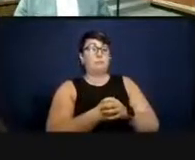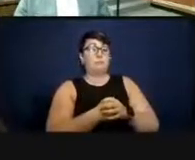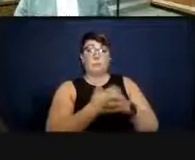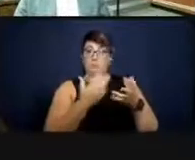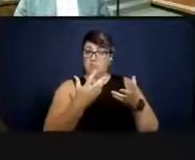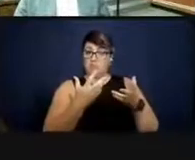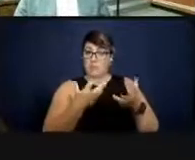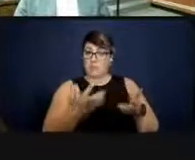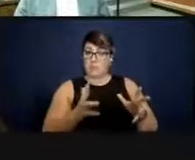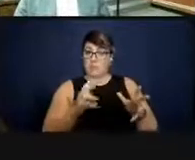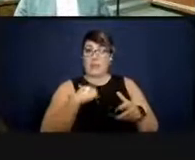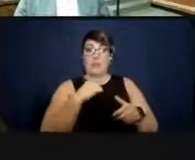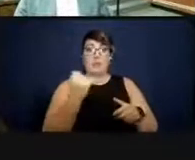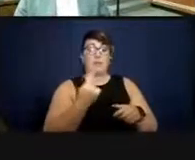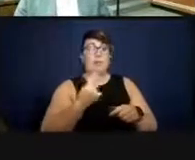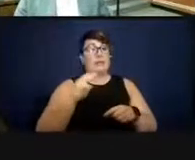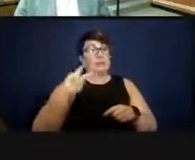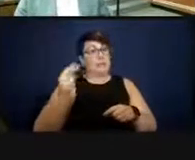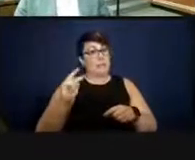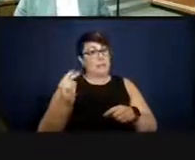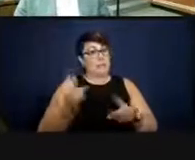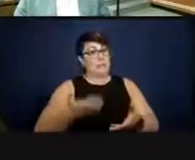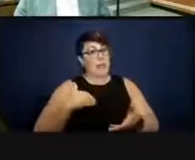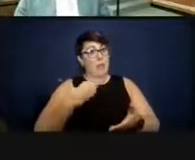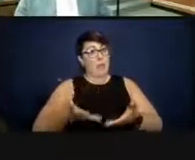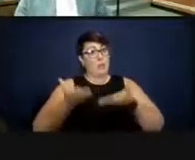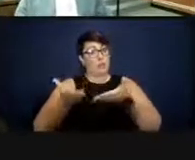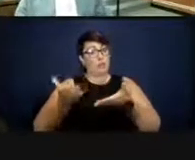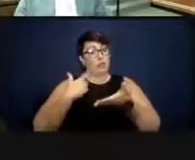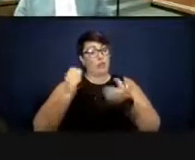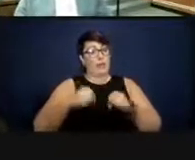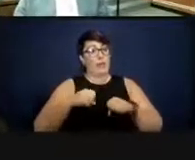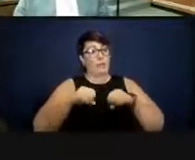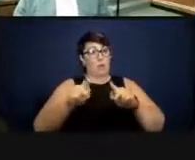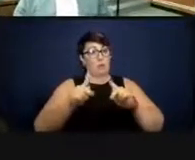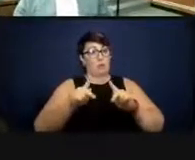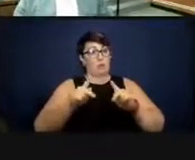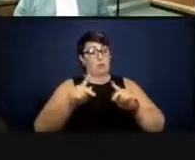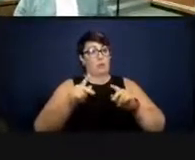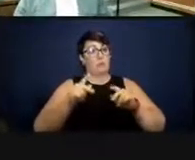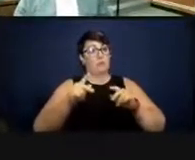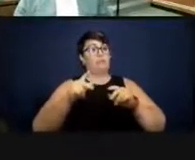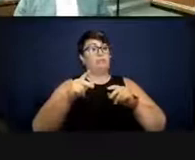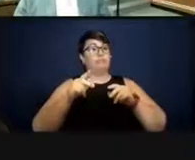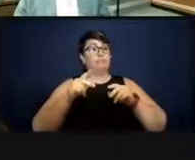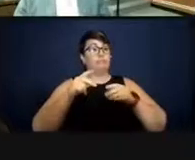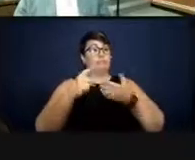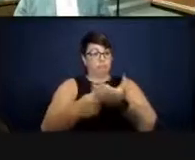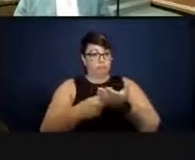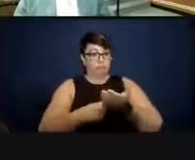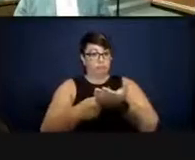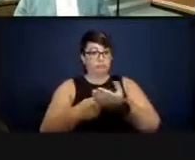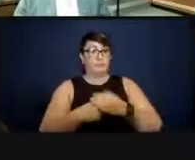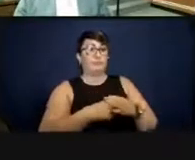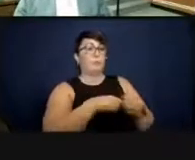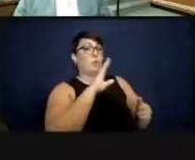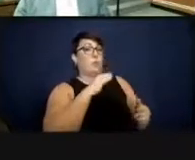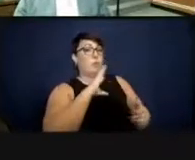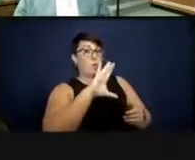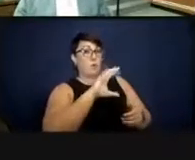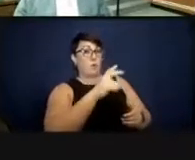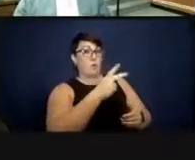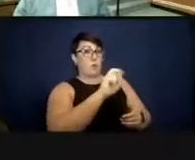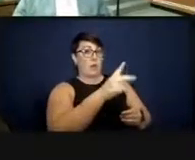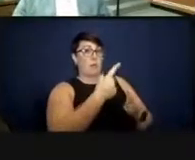Na kwa hayo ningependa iwapo kuna yeyote ambaye anaweza kuniunga mkono kuhusu mswada